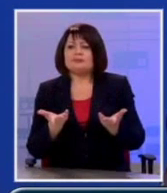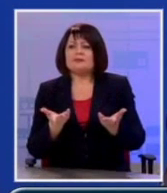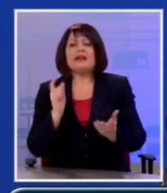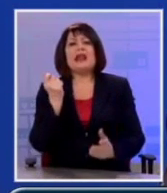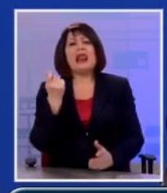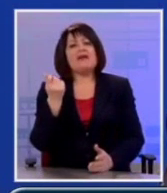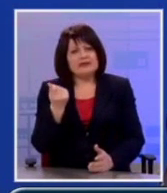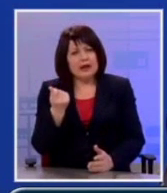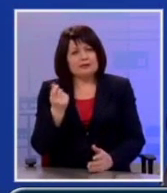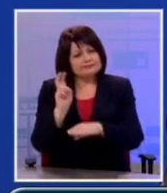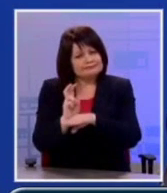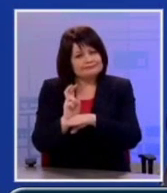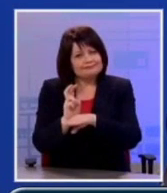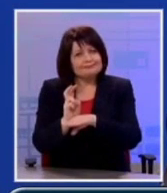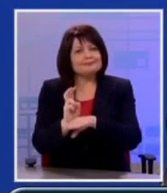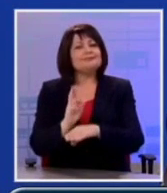χρήματα για να μπορούν να